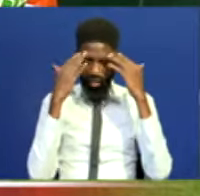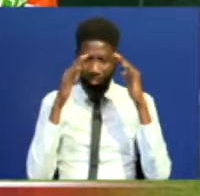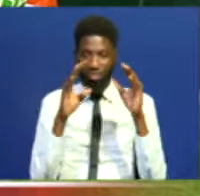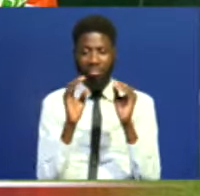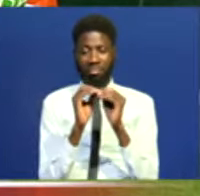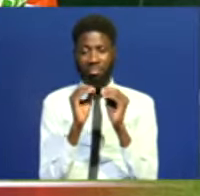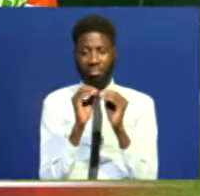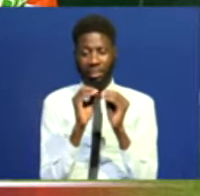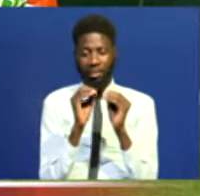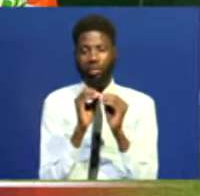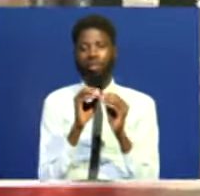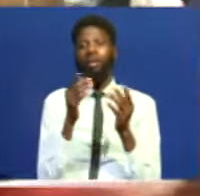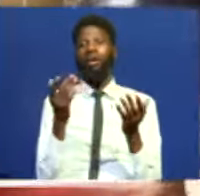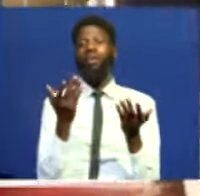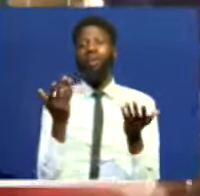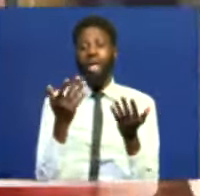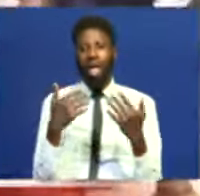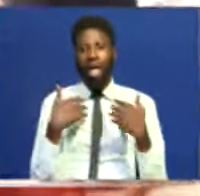jumba la afya.